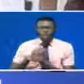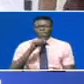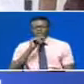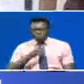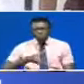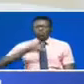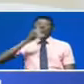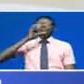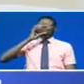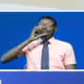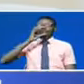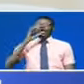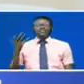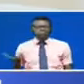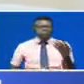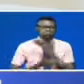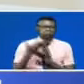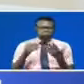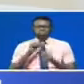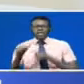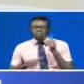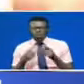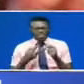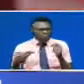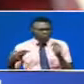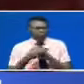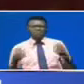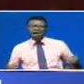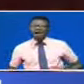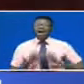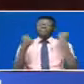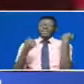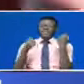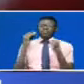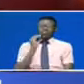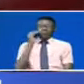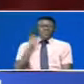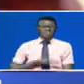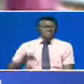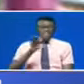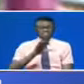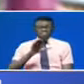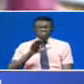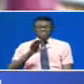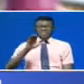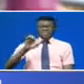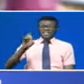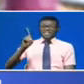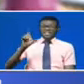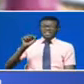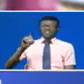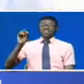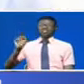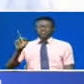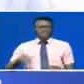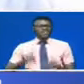ukimya kuhusu vitendo vya ukeketaji vinavyofanyika ndani ya nyumba zao. Edison Minja ni shujaa wa harakati hii.